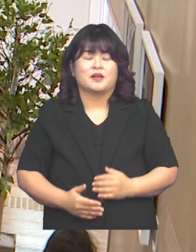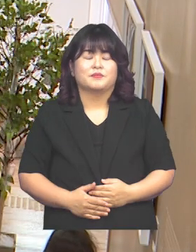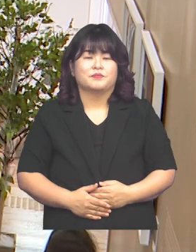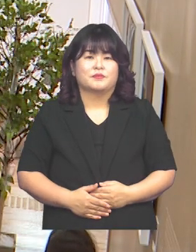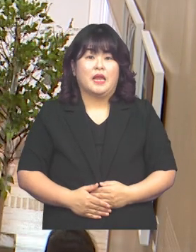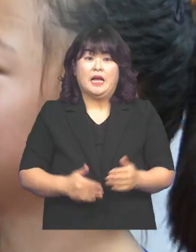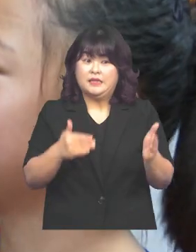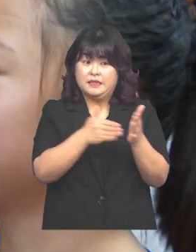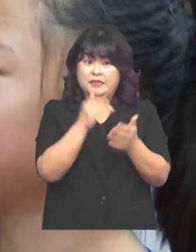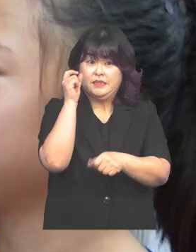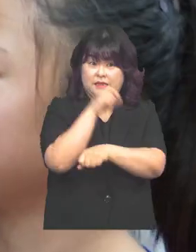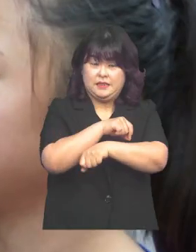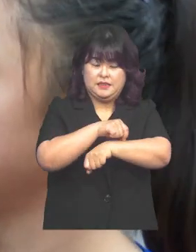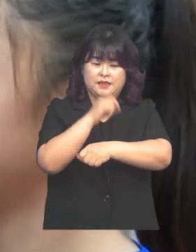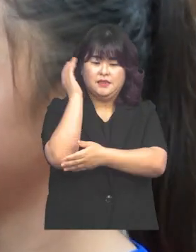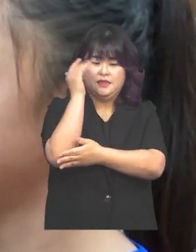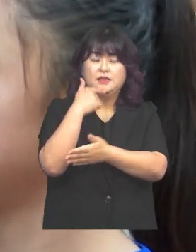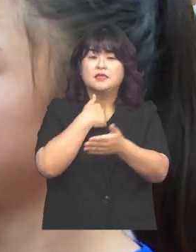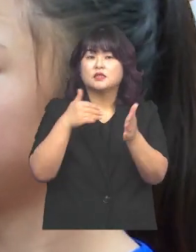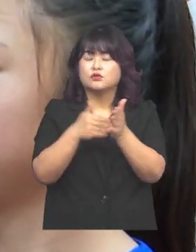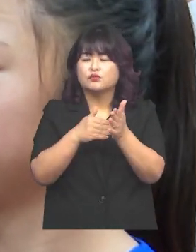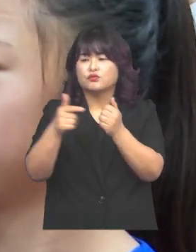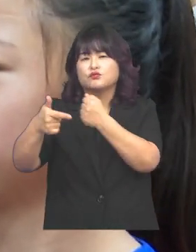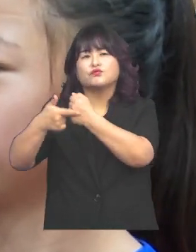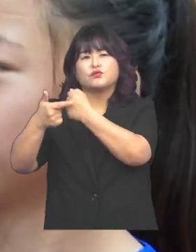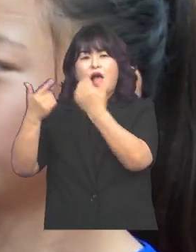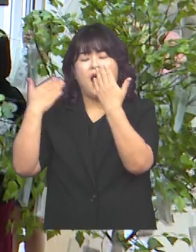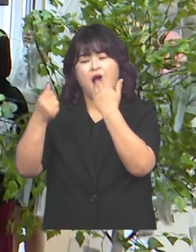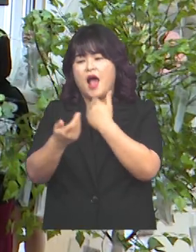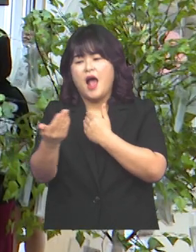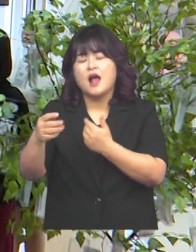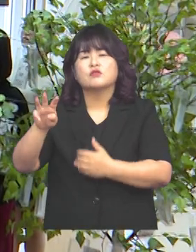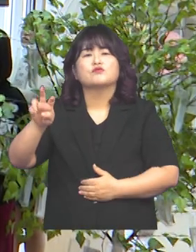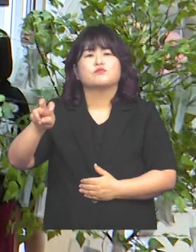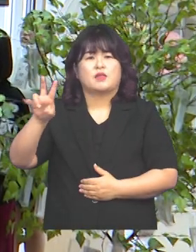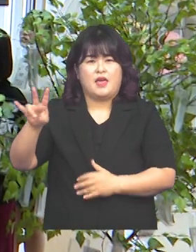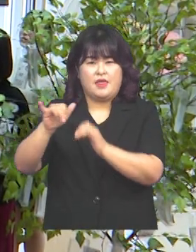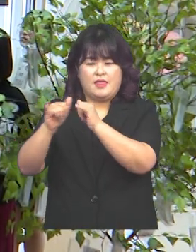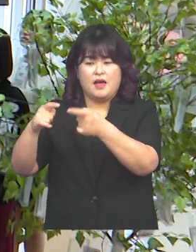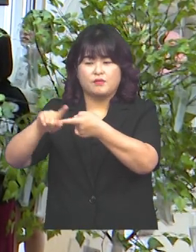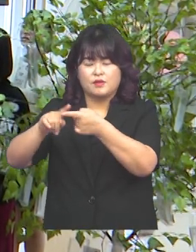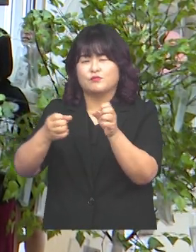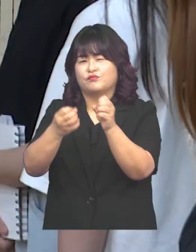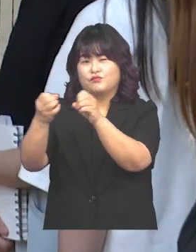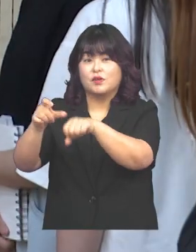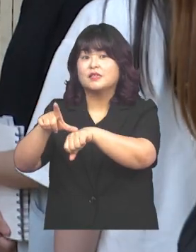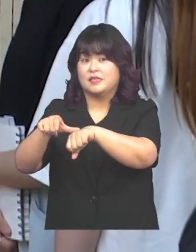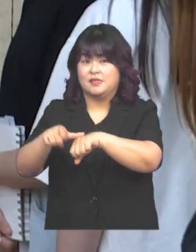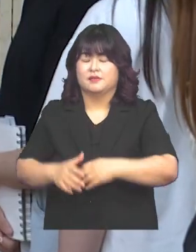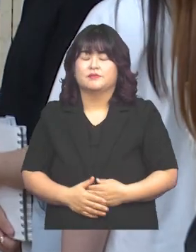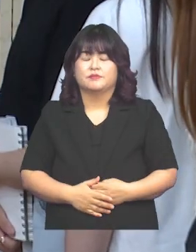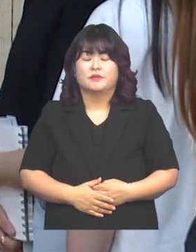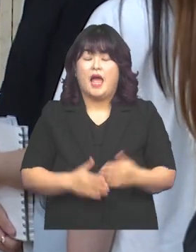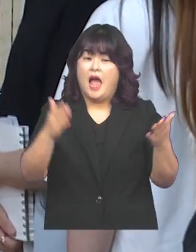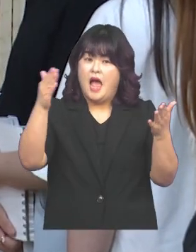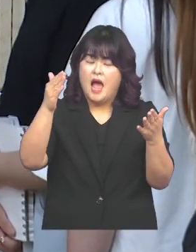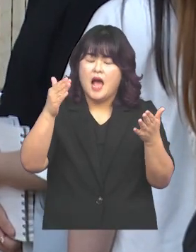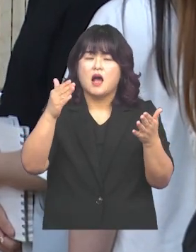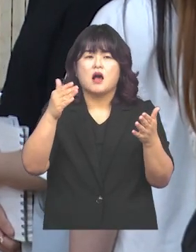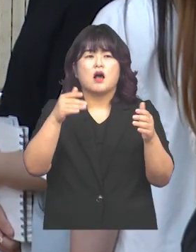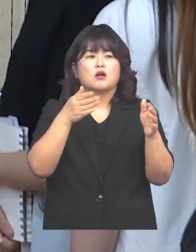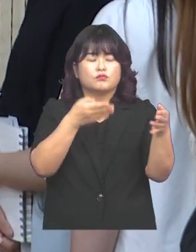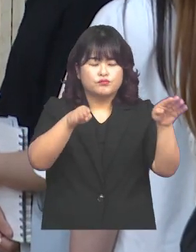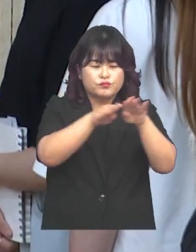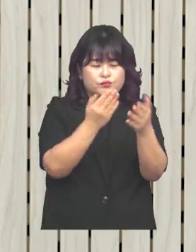후 이상일 시장은 고진초등학교 6학년 학생 24명과 대화하는 시간을 가졌습니다. 학생들은 학교